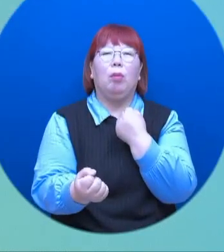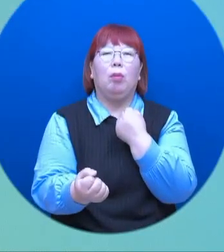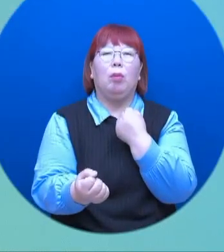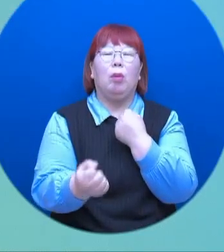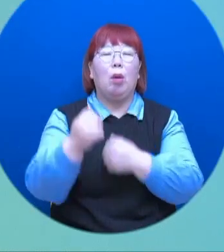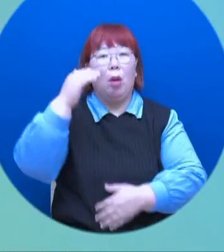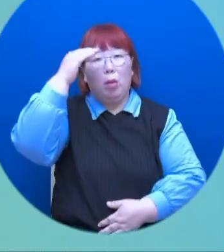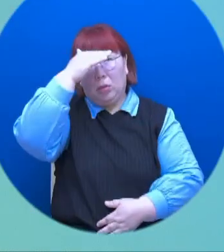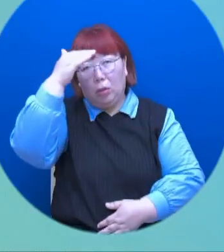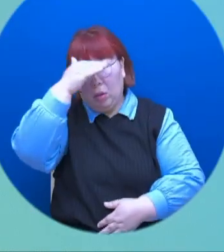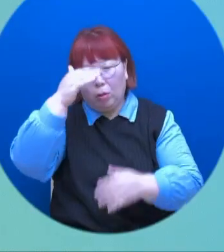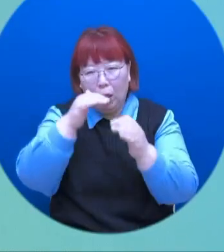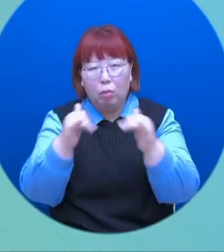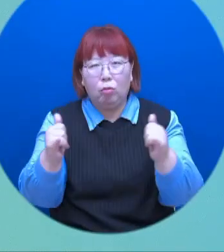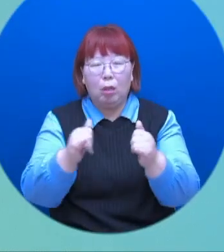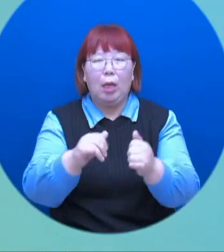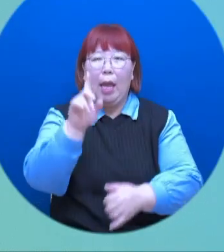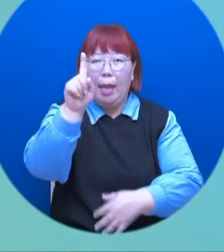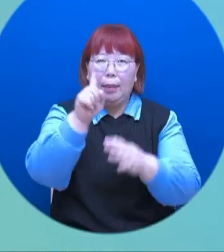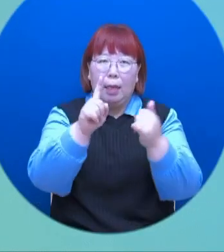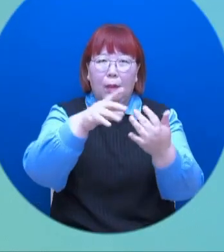정탐군의 한 명으로 뽑혔어요.